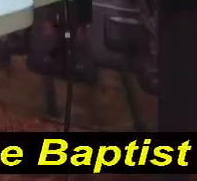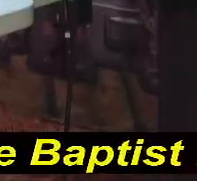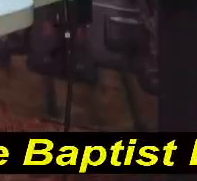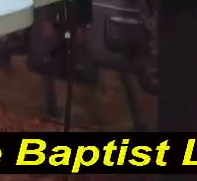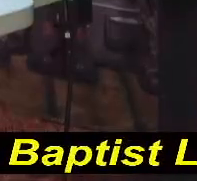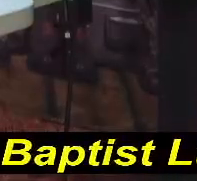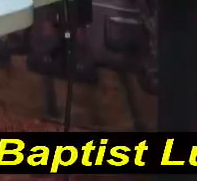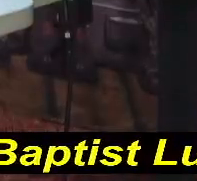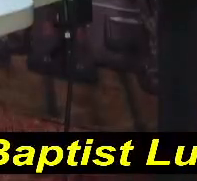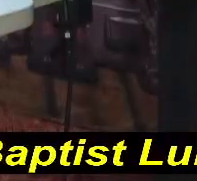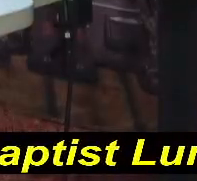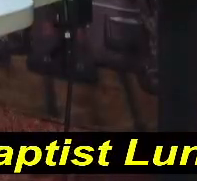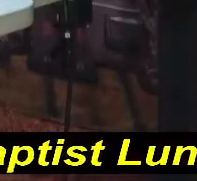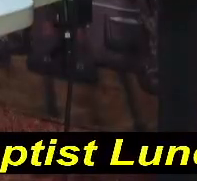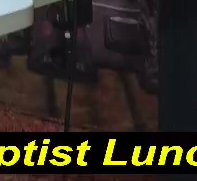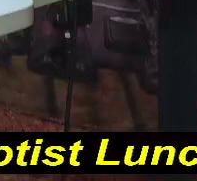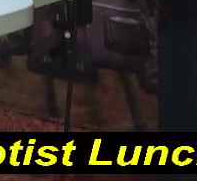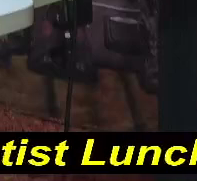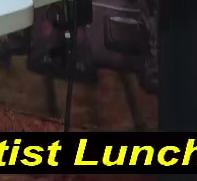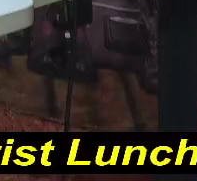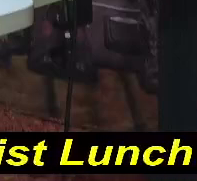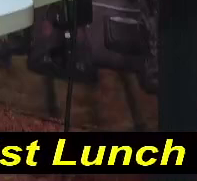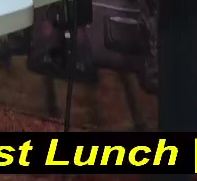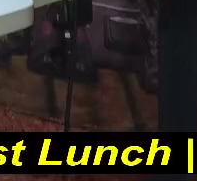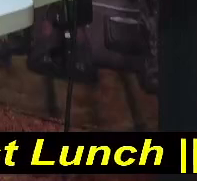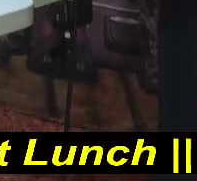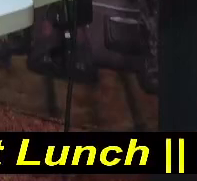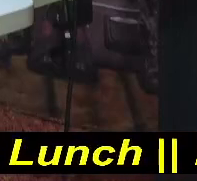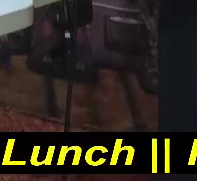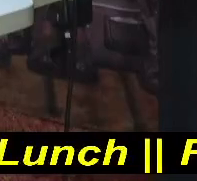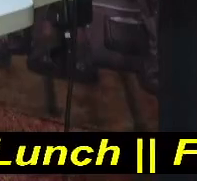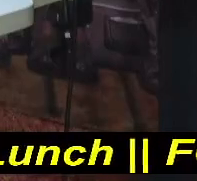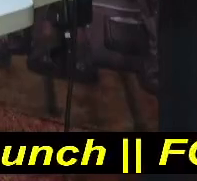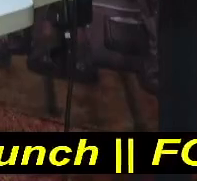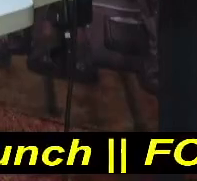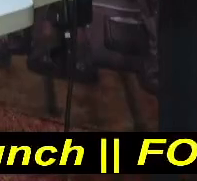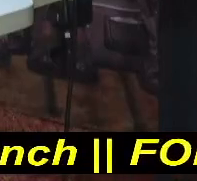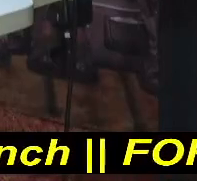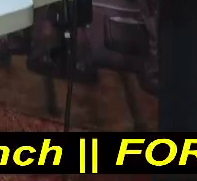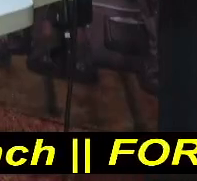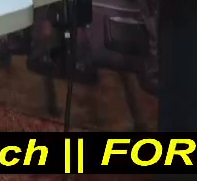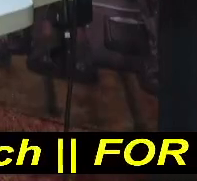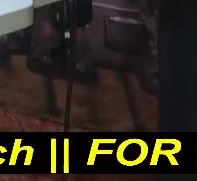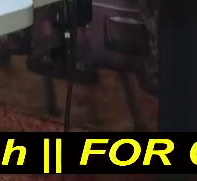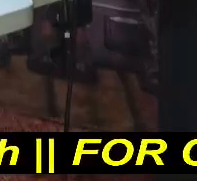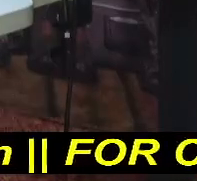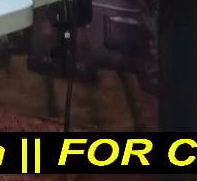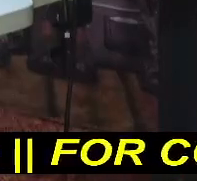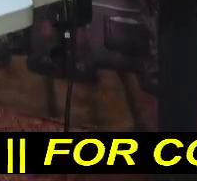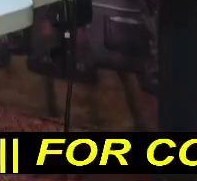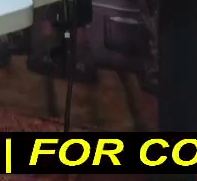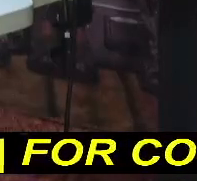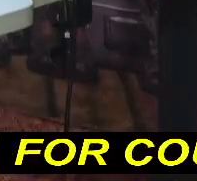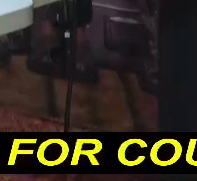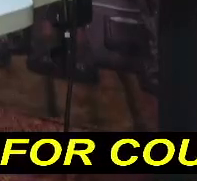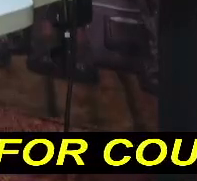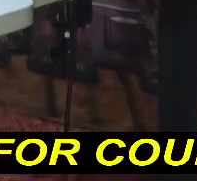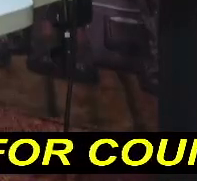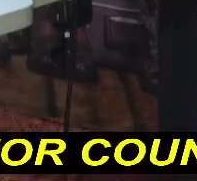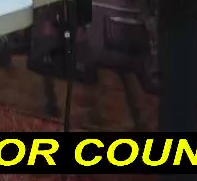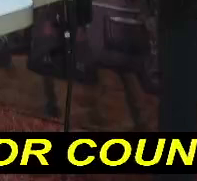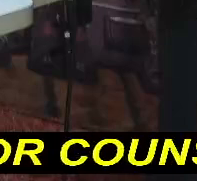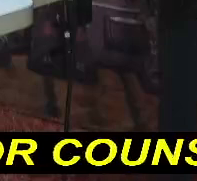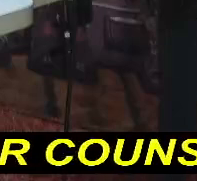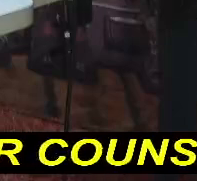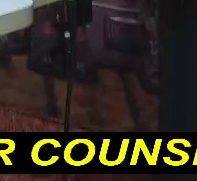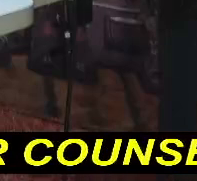Pinapaalala ko lang para lang magising yung ibang team Focus leaders Oo Pinapaalala ko lang sa kanila may trabaho sila ngayon na mabigat Ay oo mabigat na trab o a shoutout